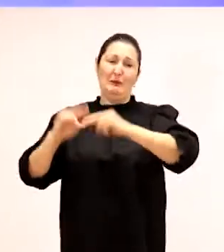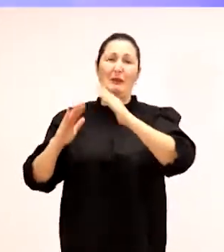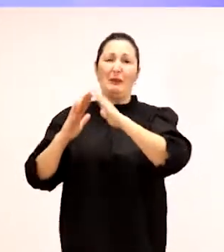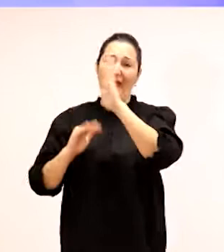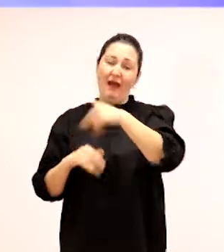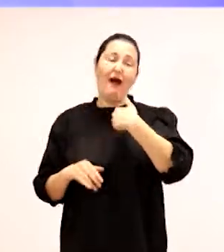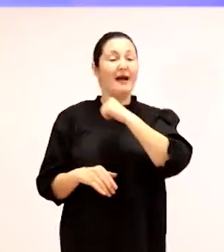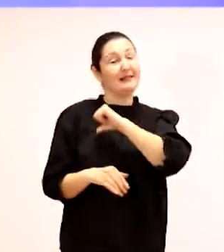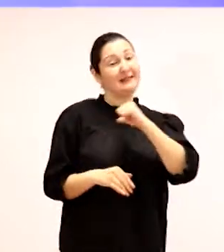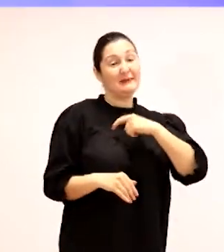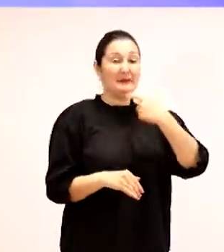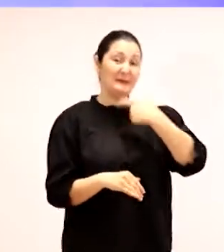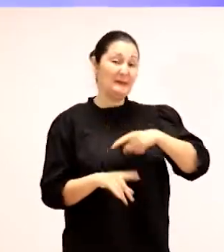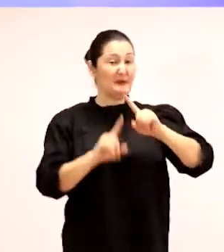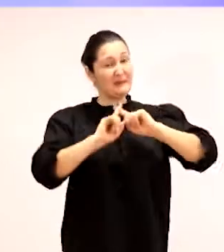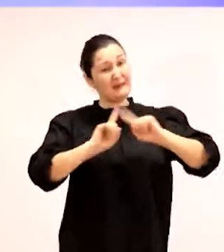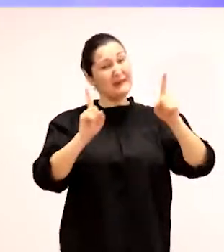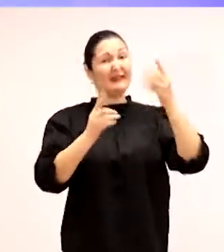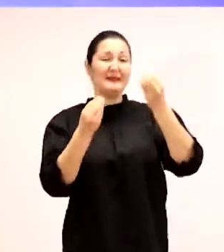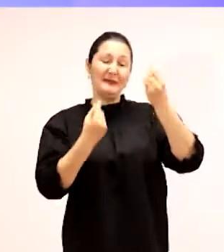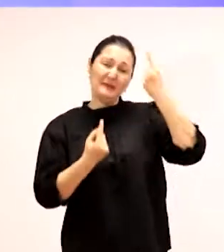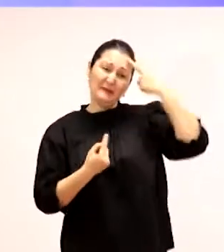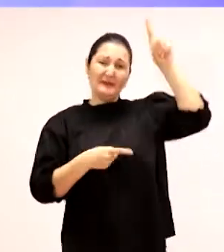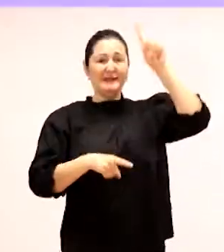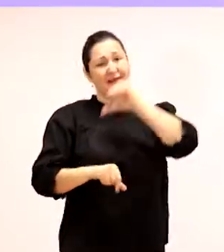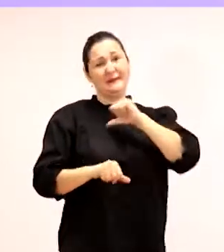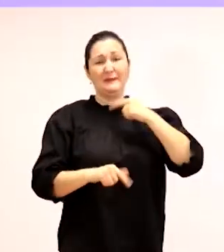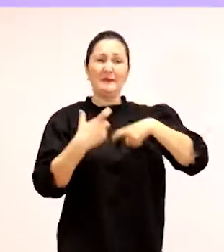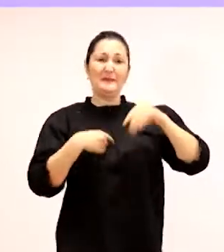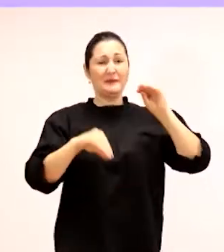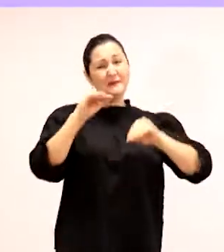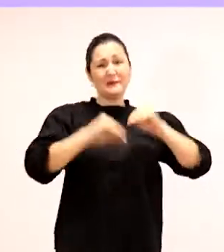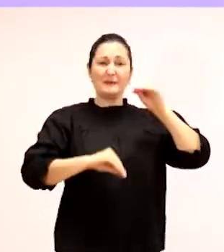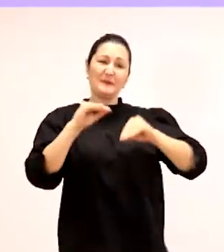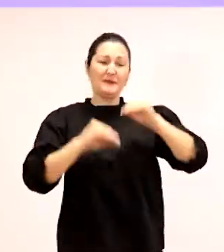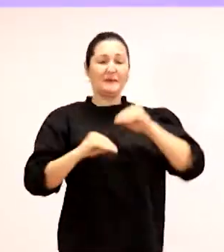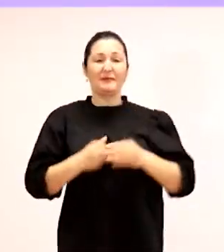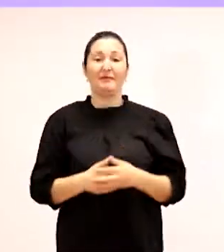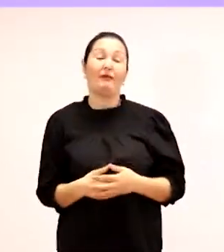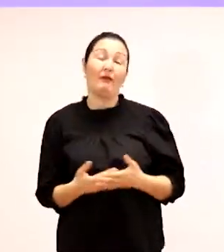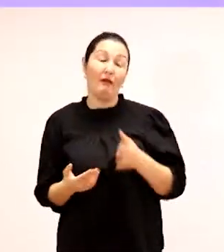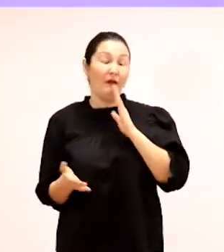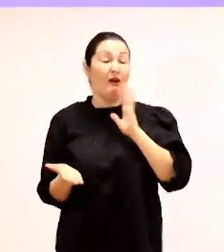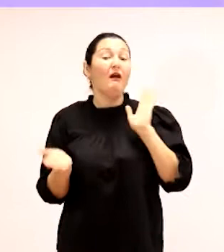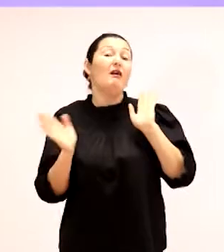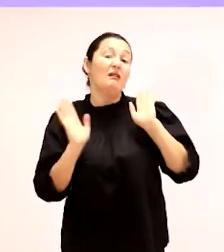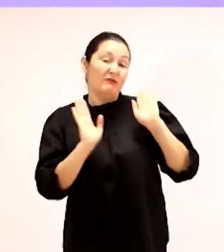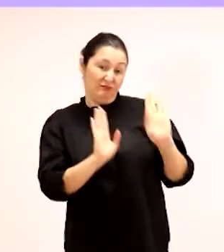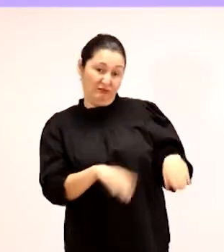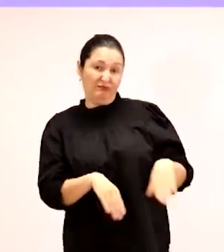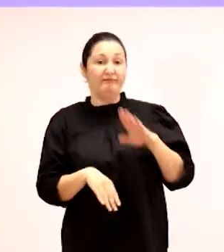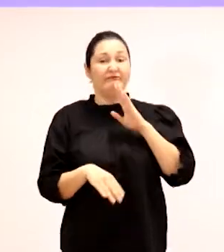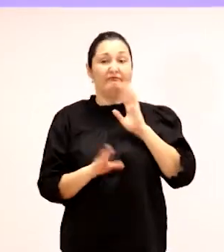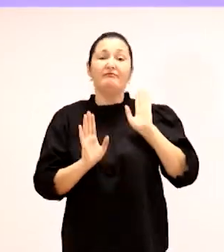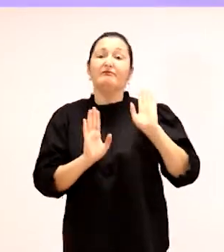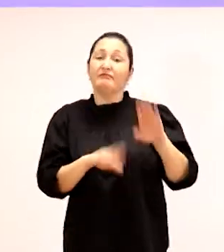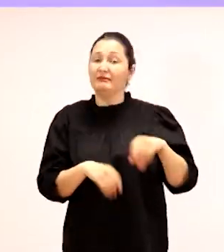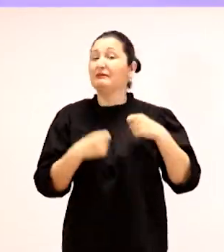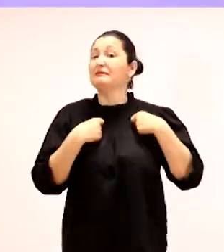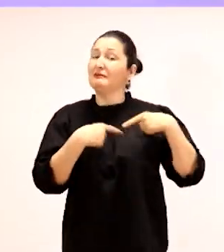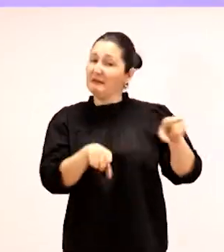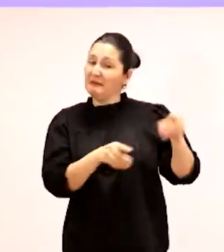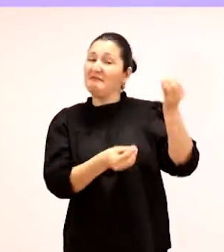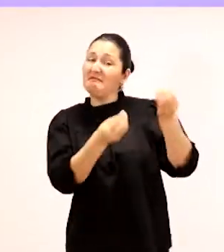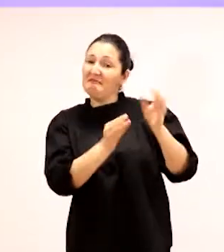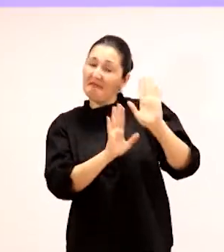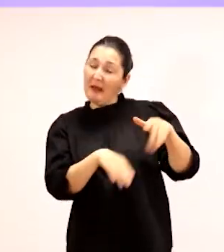я сам себе какую-нибудь игру придумаю. Хай, ну ладно. Ты играй сам по